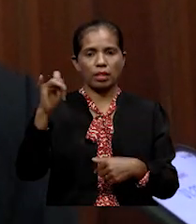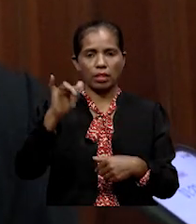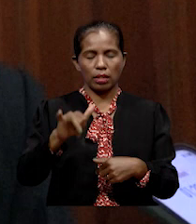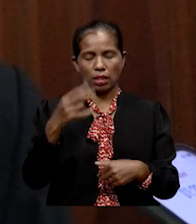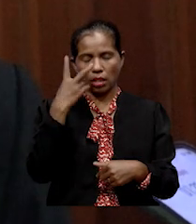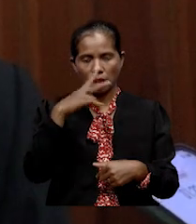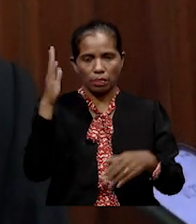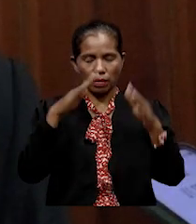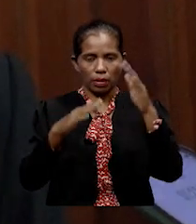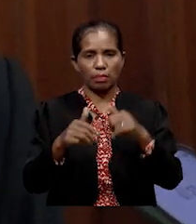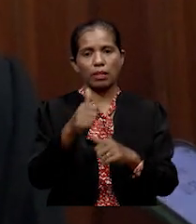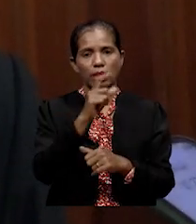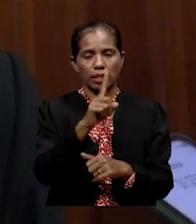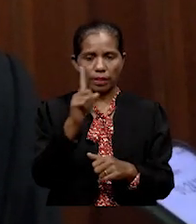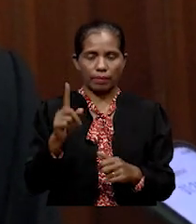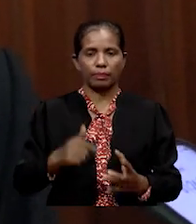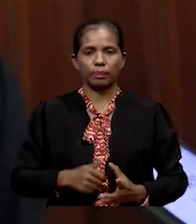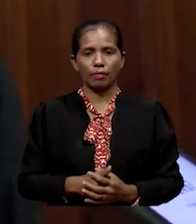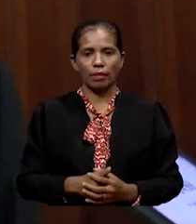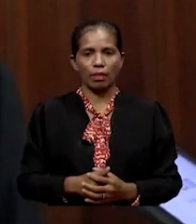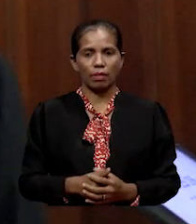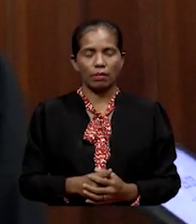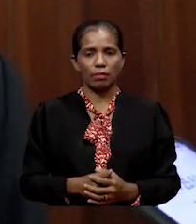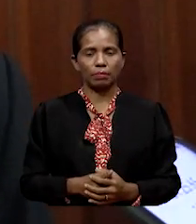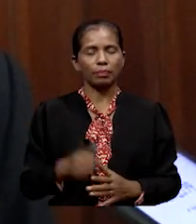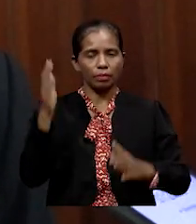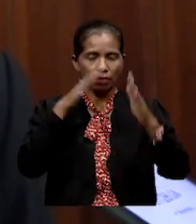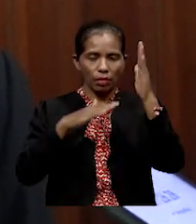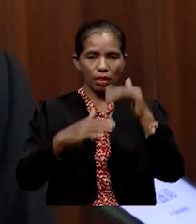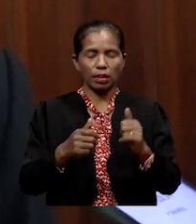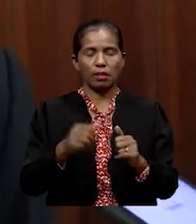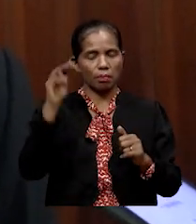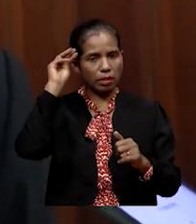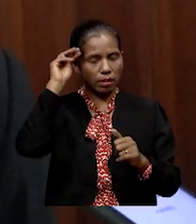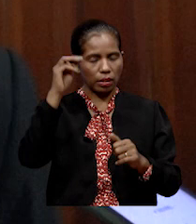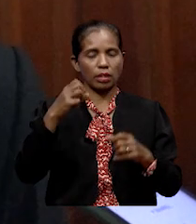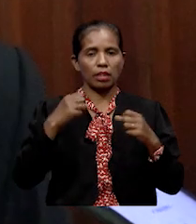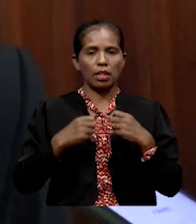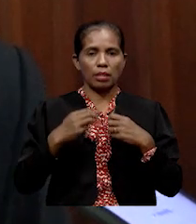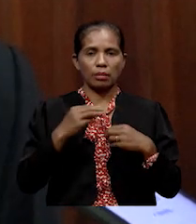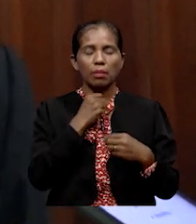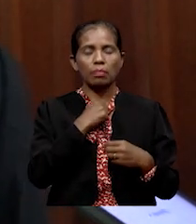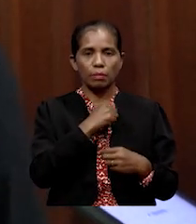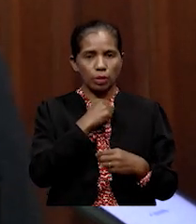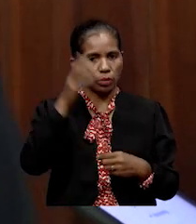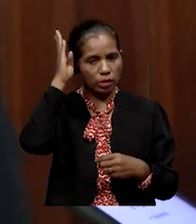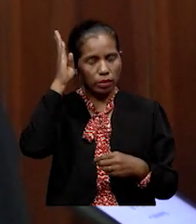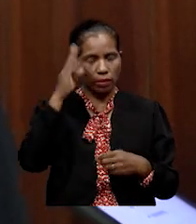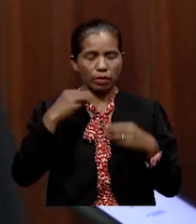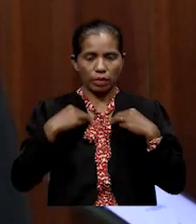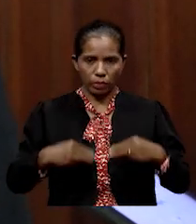sini ida purida antang problema bispo nih saudinya resolve hotu ikus lima